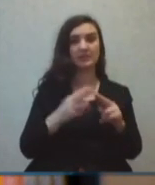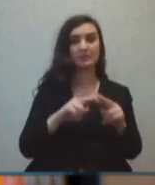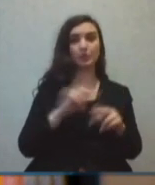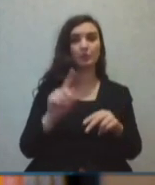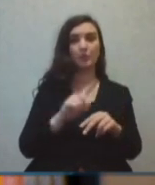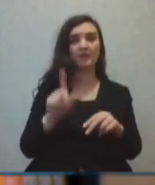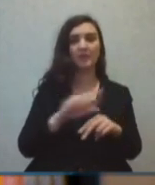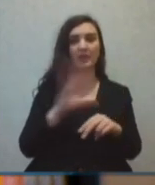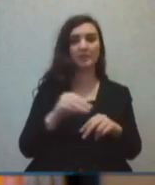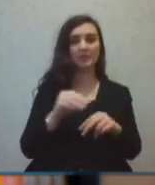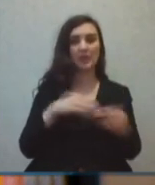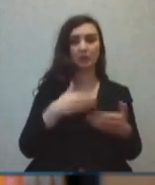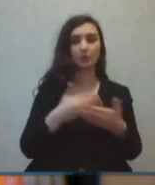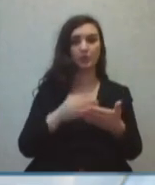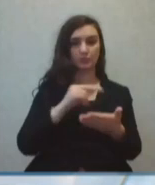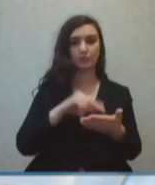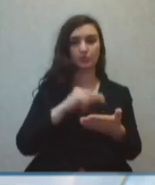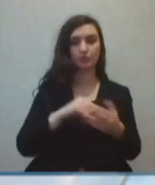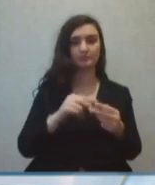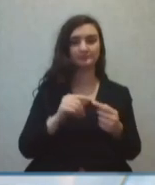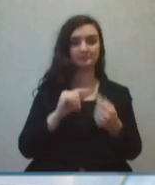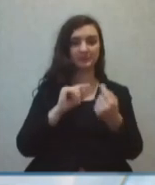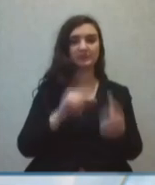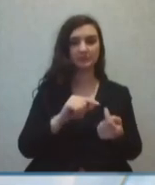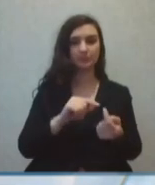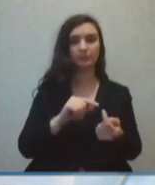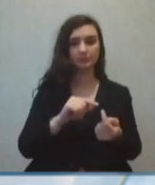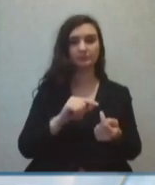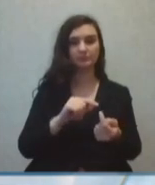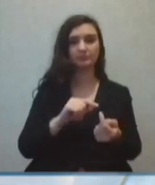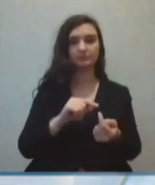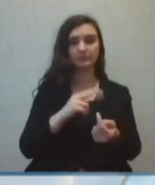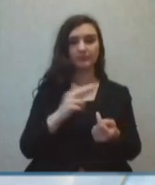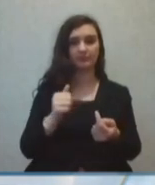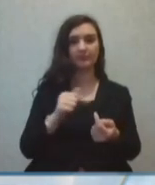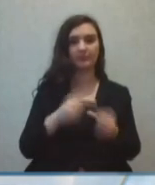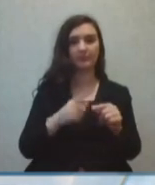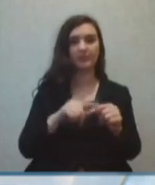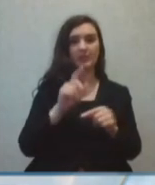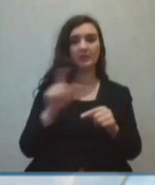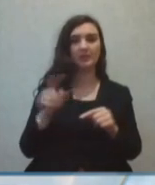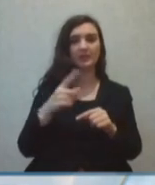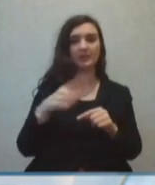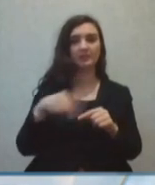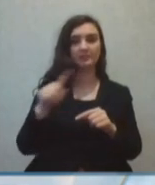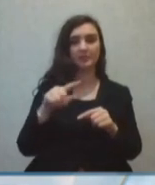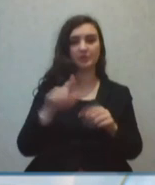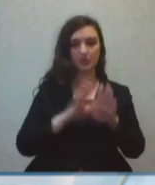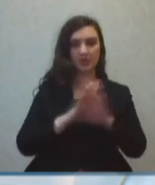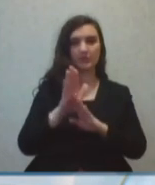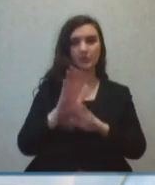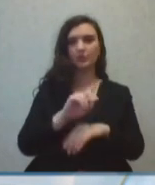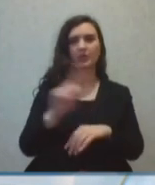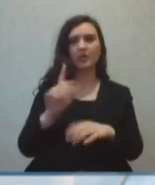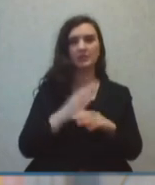რომ ყველაფერი აქტიურად მუშაობს წინააღმდეგობის ფაზაში, ადამიანებმა შეიფსონეს. და რა